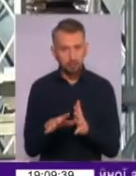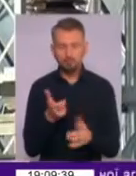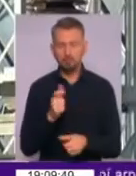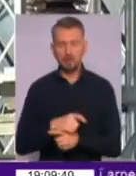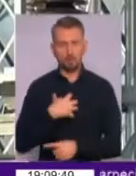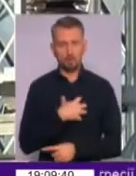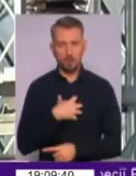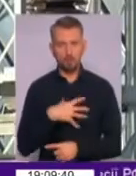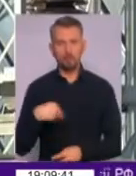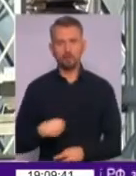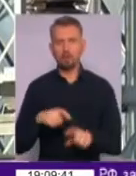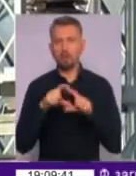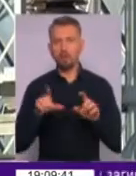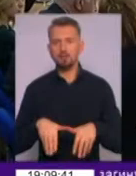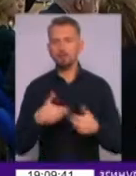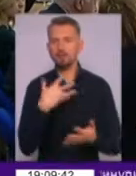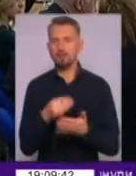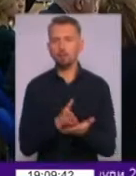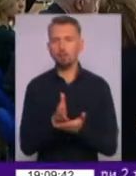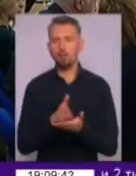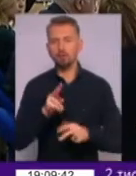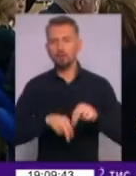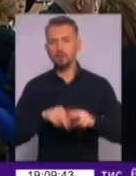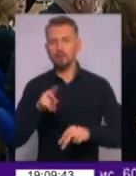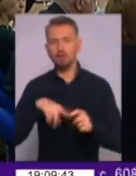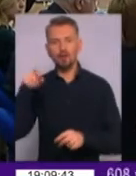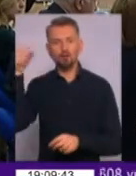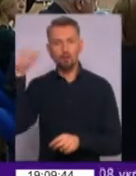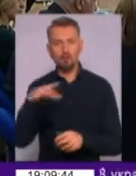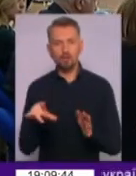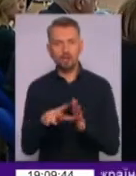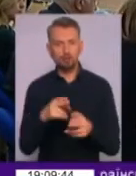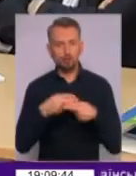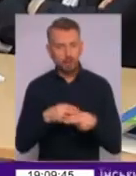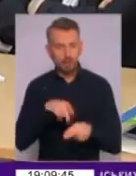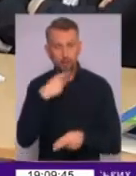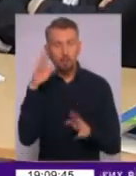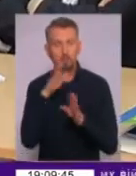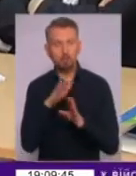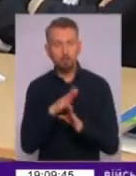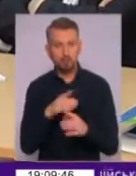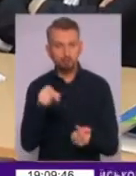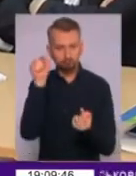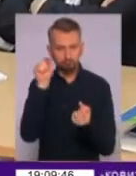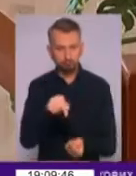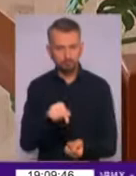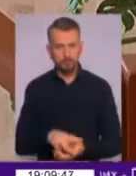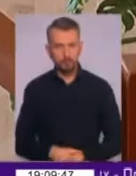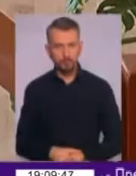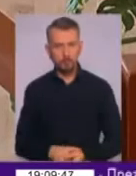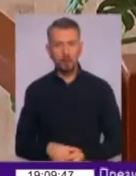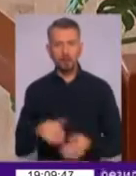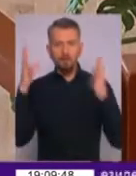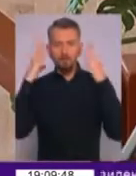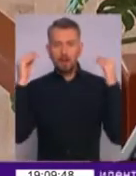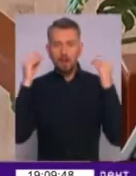надактуально. Французька компанія пропонує свої послуги в будівництві сонячних електростанцій. Говорять, погодні умови повністю дозволяють. В Голландии